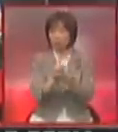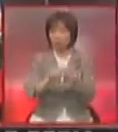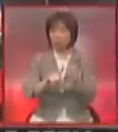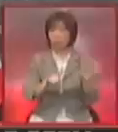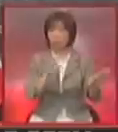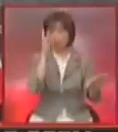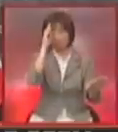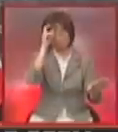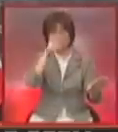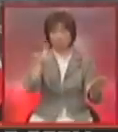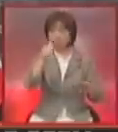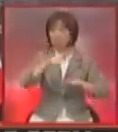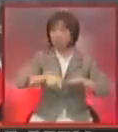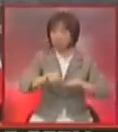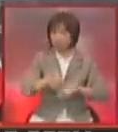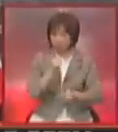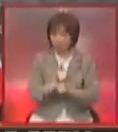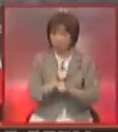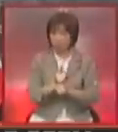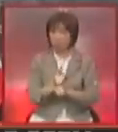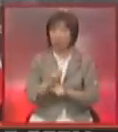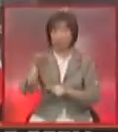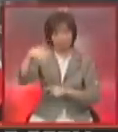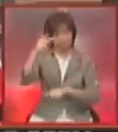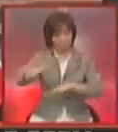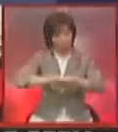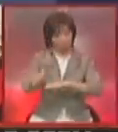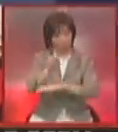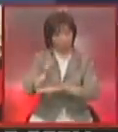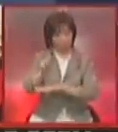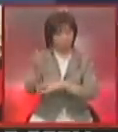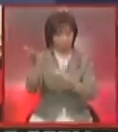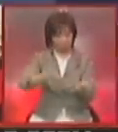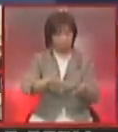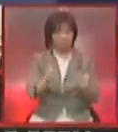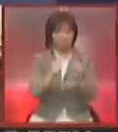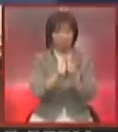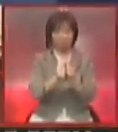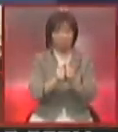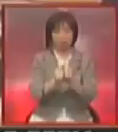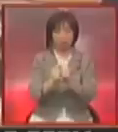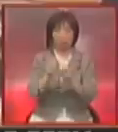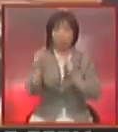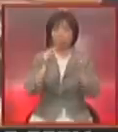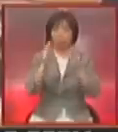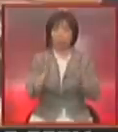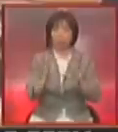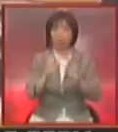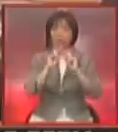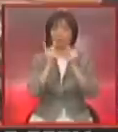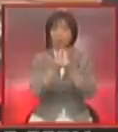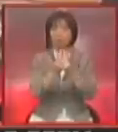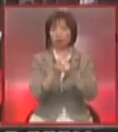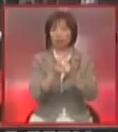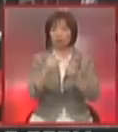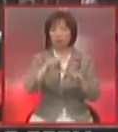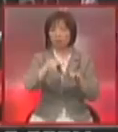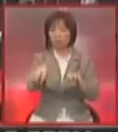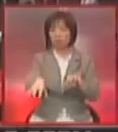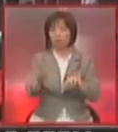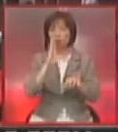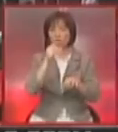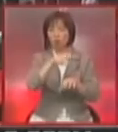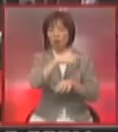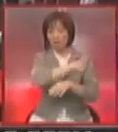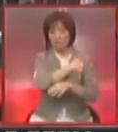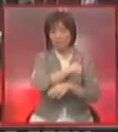Corona. Inutusan na lang si Garcia na dalhin ito sa Lunes at ipinasasama na rin ang kanilang manager sa Katipunan branch kung saan may account ang punong